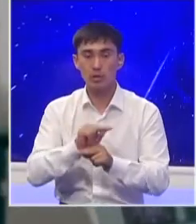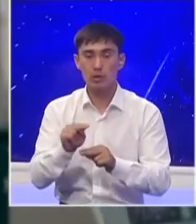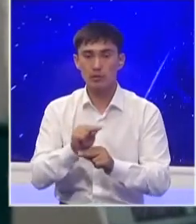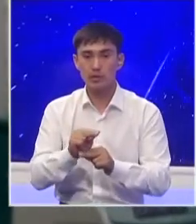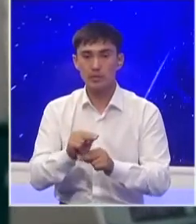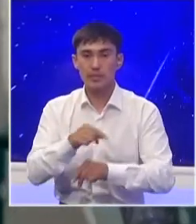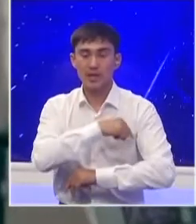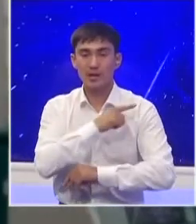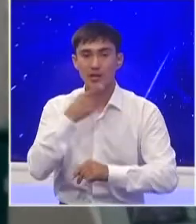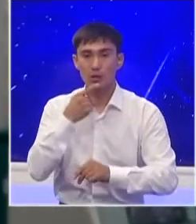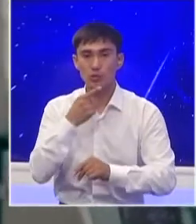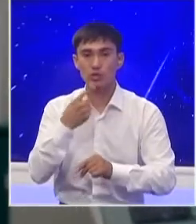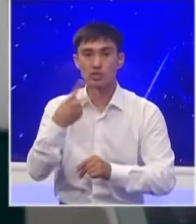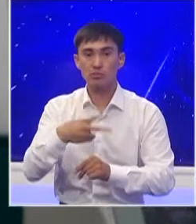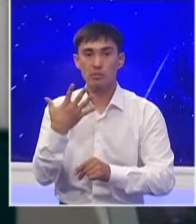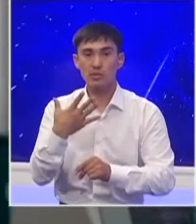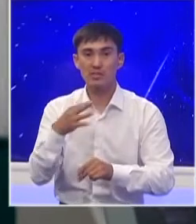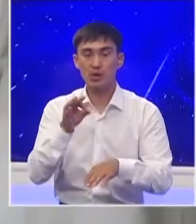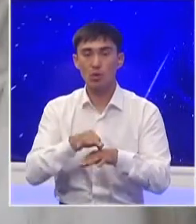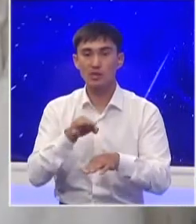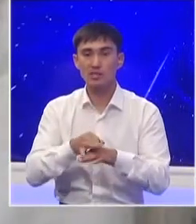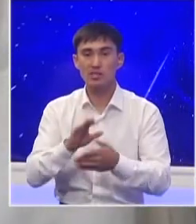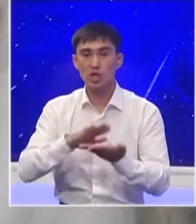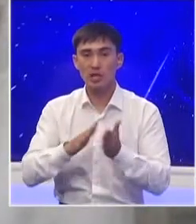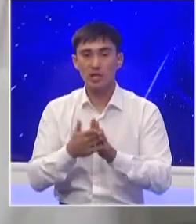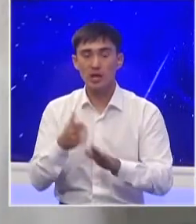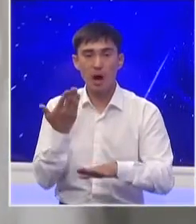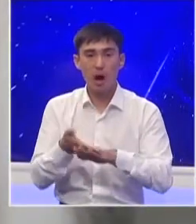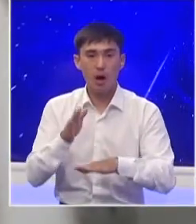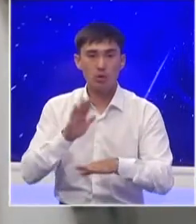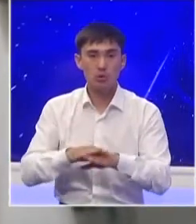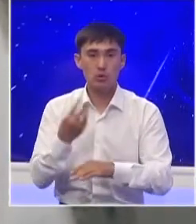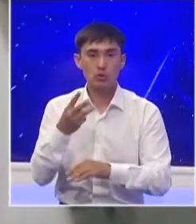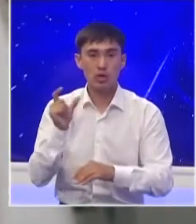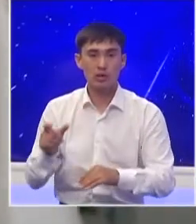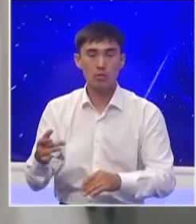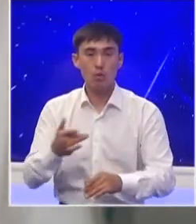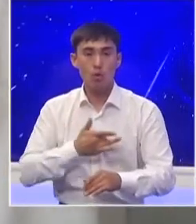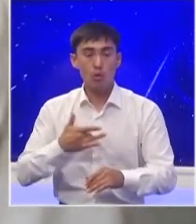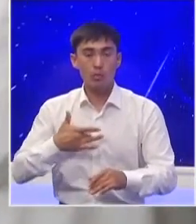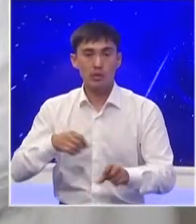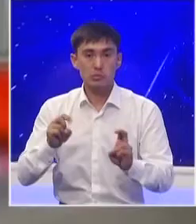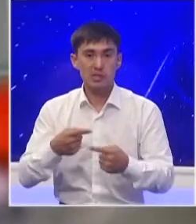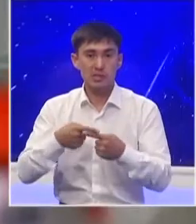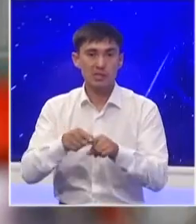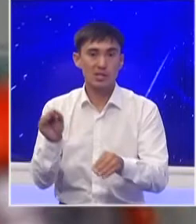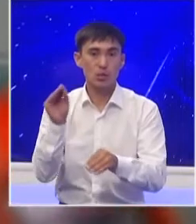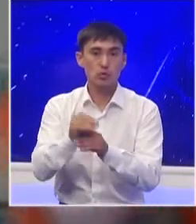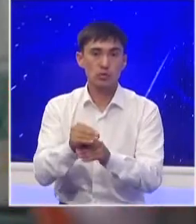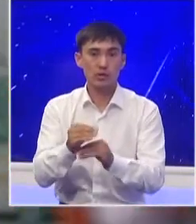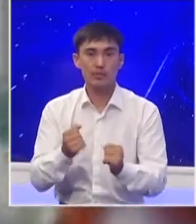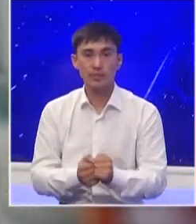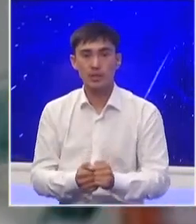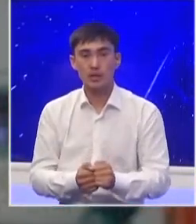алуда. Дәрігерлердің айтуынша 25 науқастың жағдайы аса ауыр. 3 адам өкпені жасанды желдету аппаратына